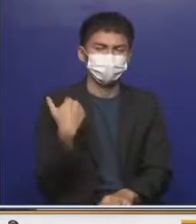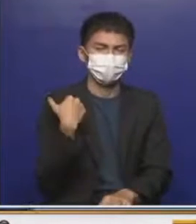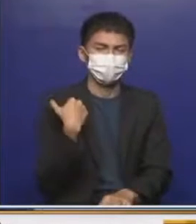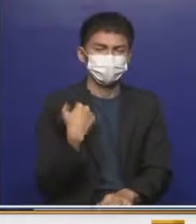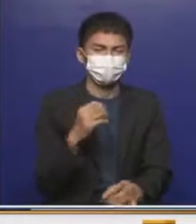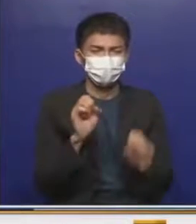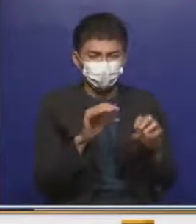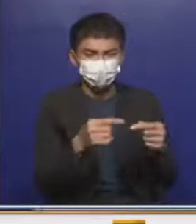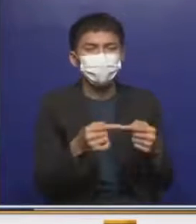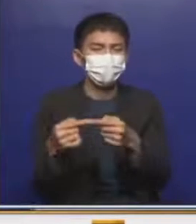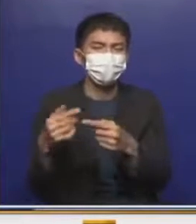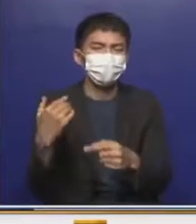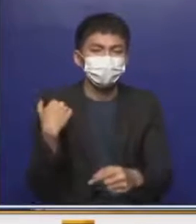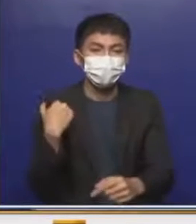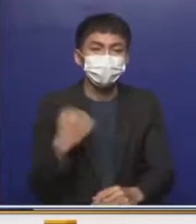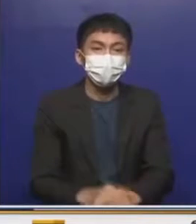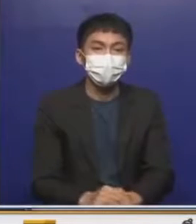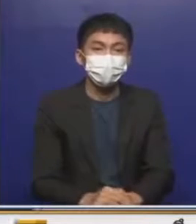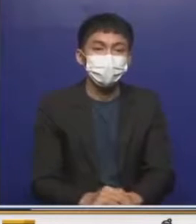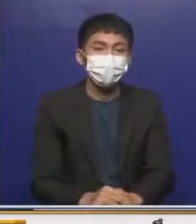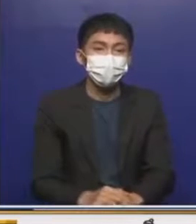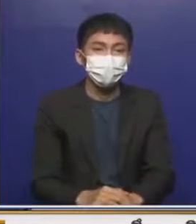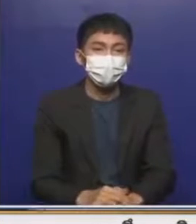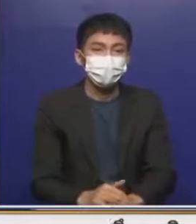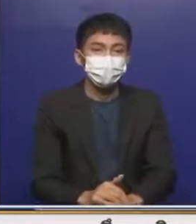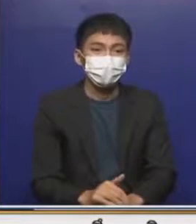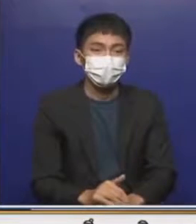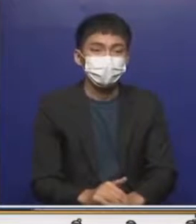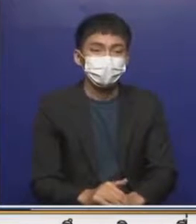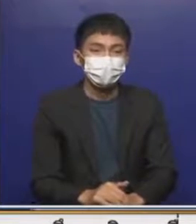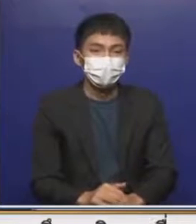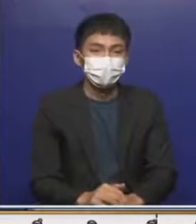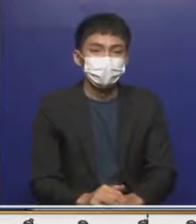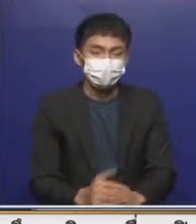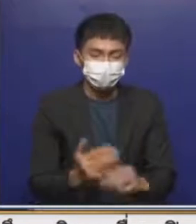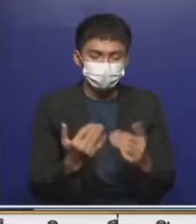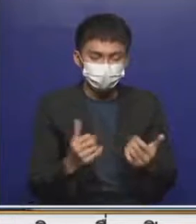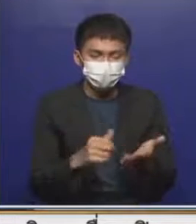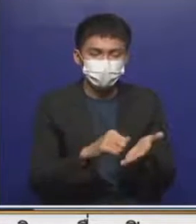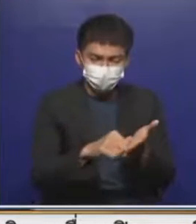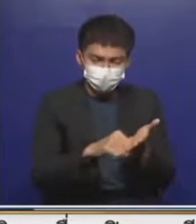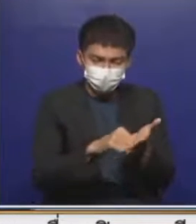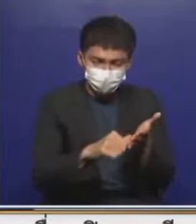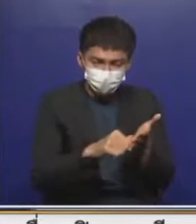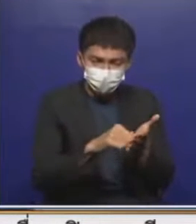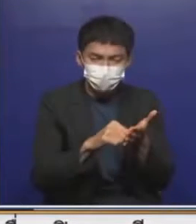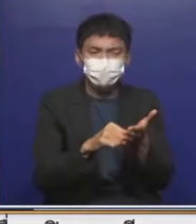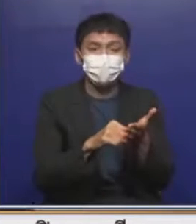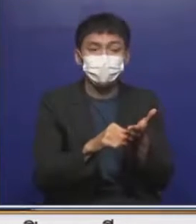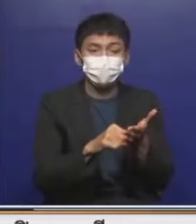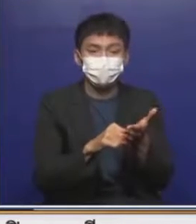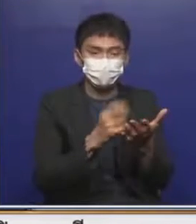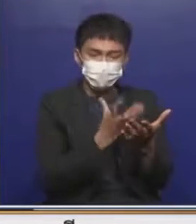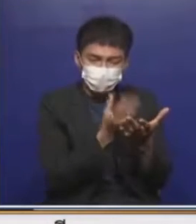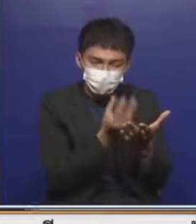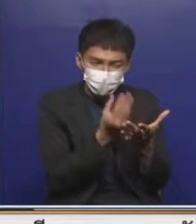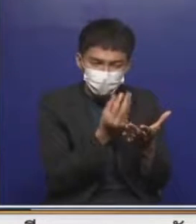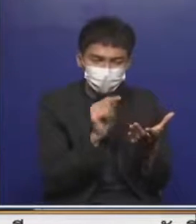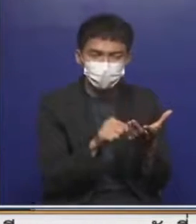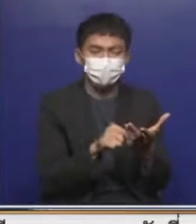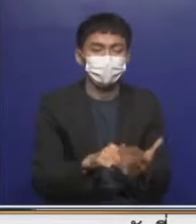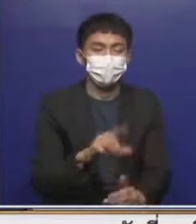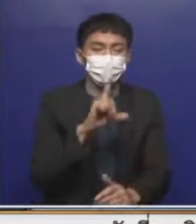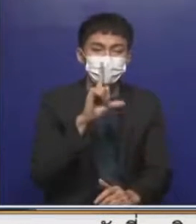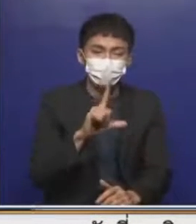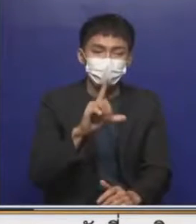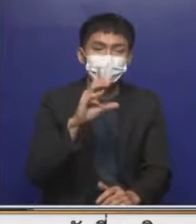ัแทนทจะเลงปรัปงสื่อการเรยนรู้ออนไน์ทั้ง DLTV,